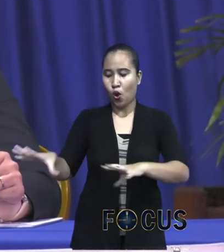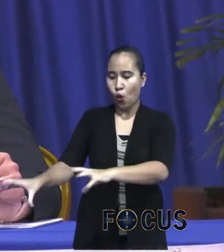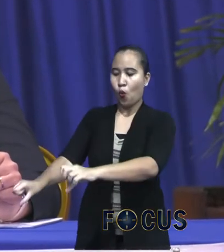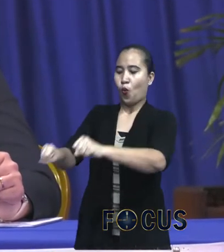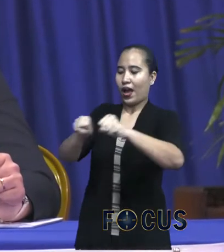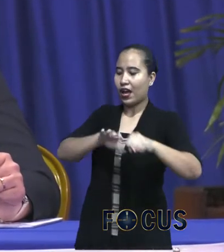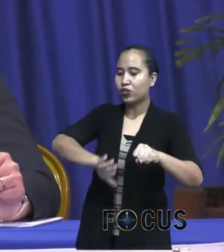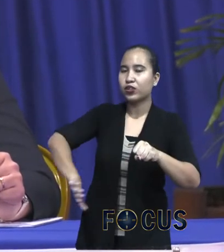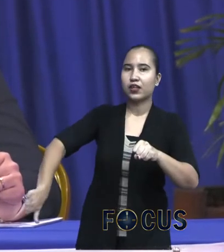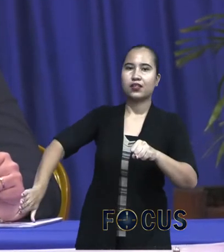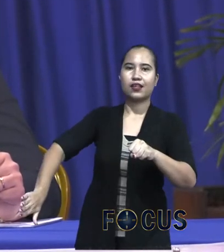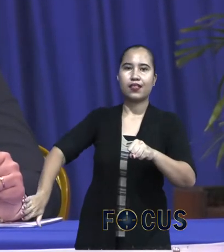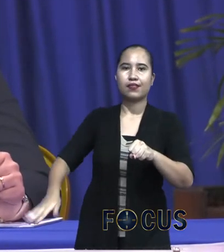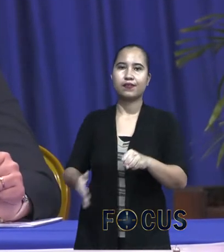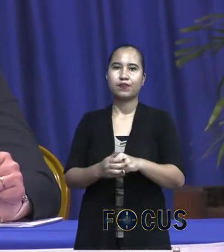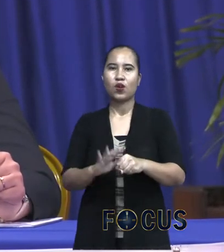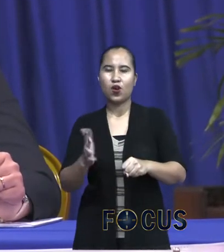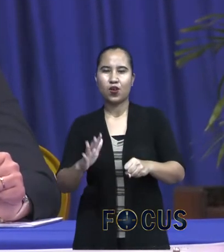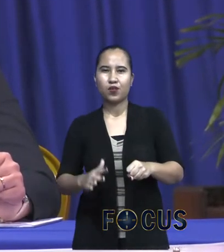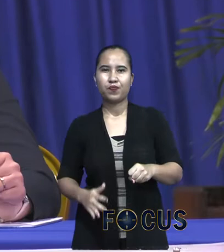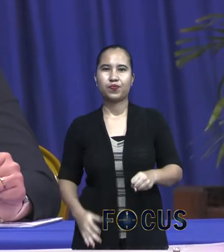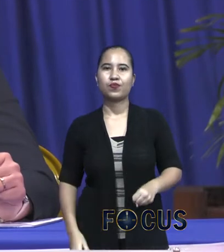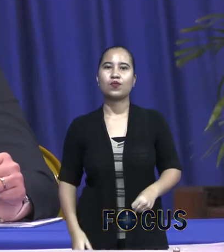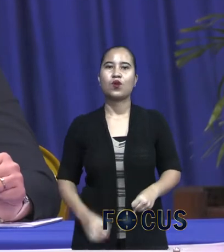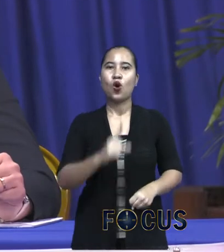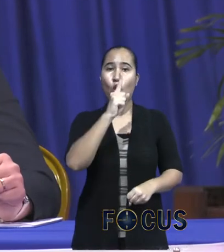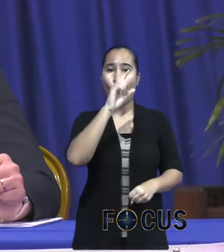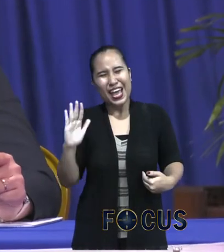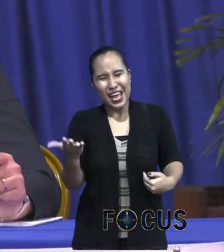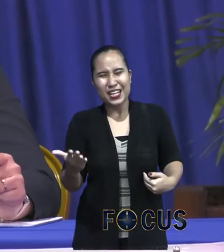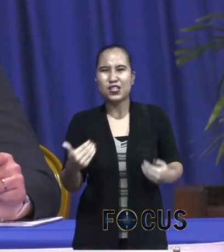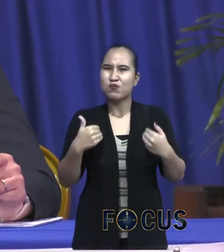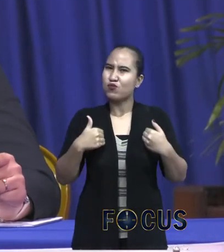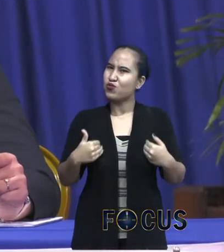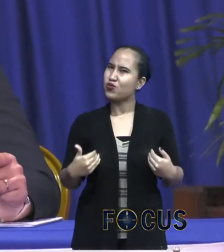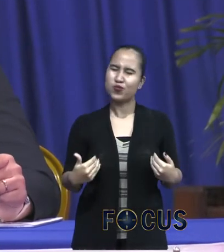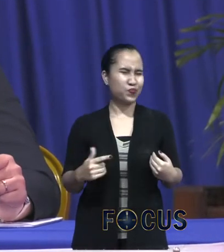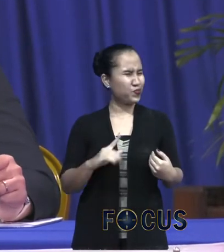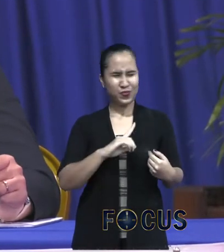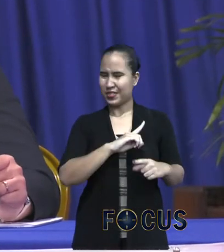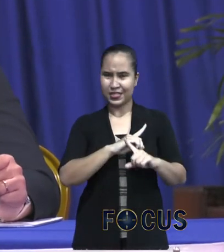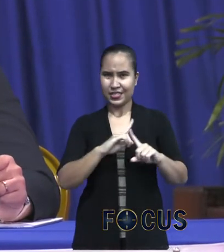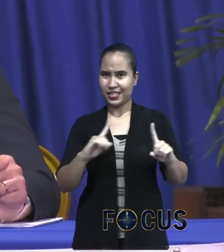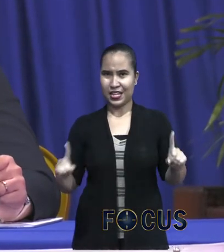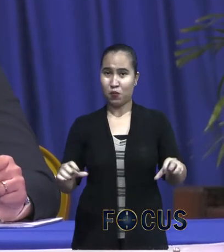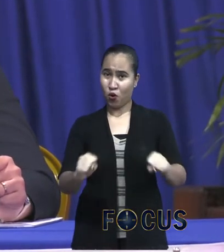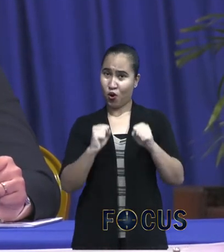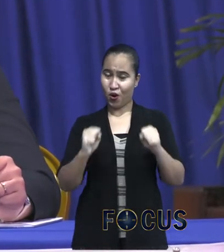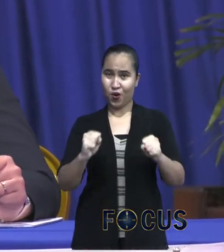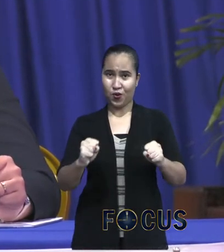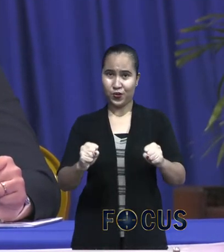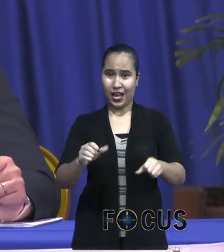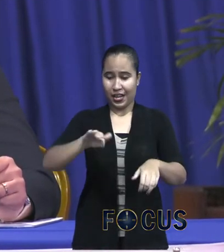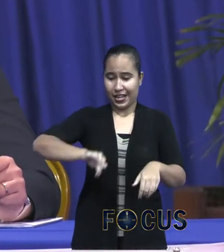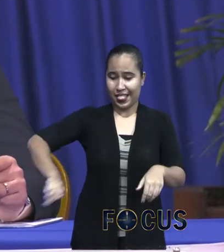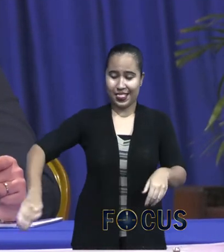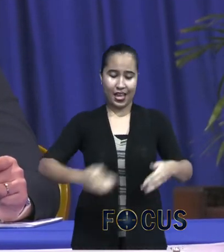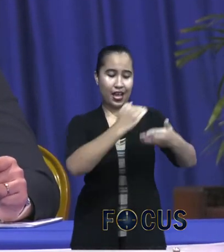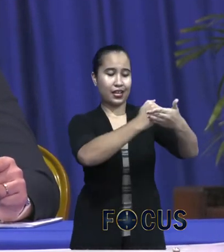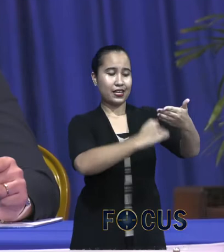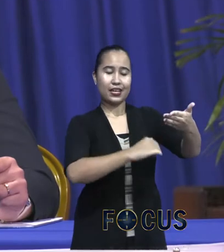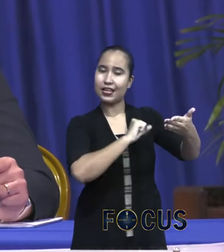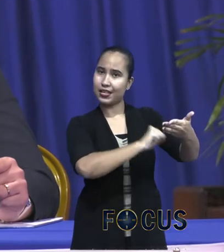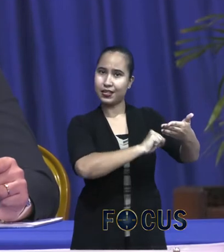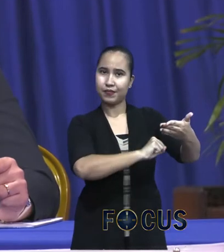gaat hier om een totaal van 109 personen die niet aan de quarantaineregels hebben gehouden en niet